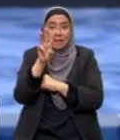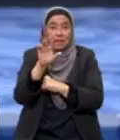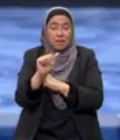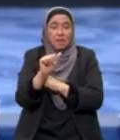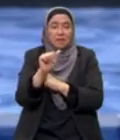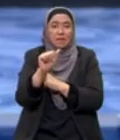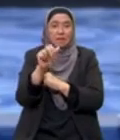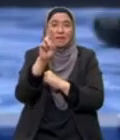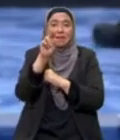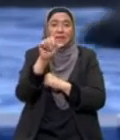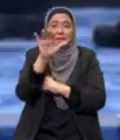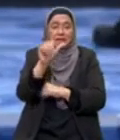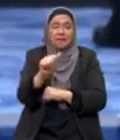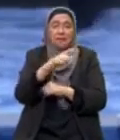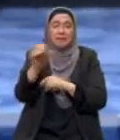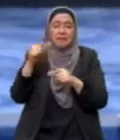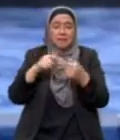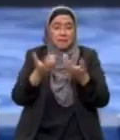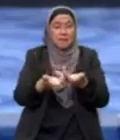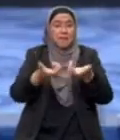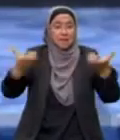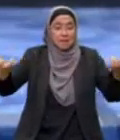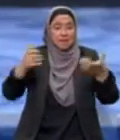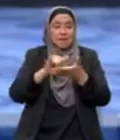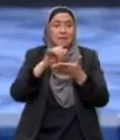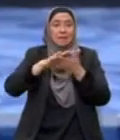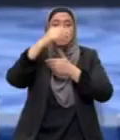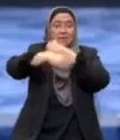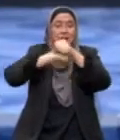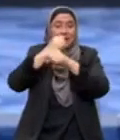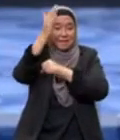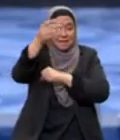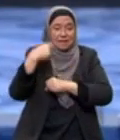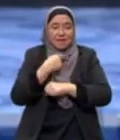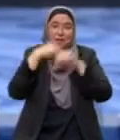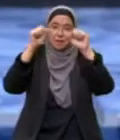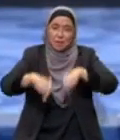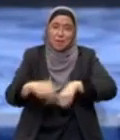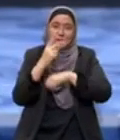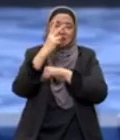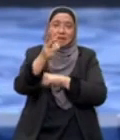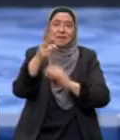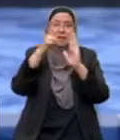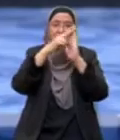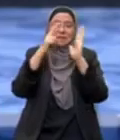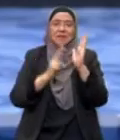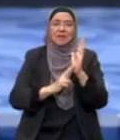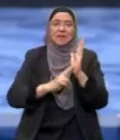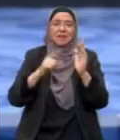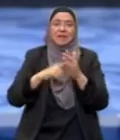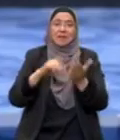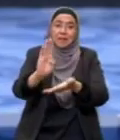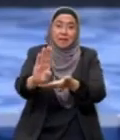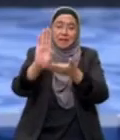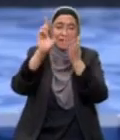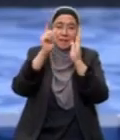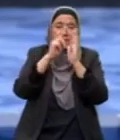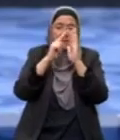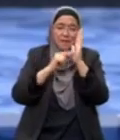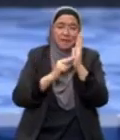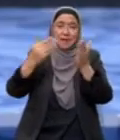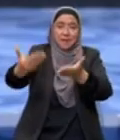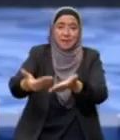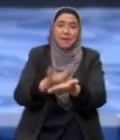depan dilihat kepada Rang undang-undang perkhidmatan bantuan guaman yang baru ini menunjukkan bahawa agenda reformasi ini sentiasa